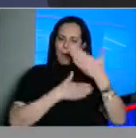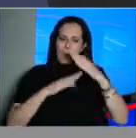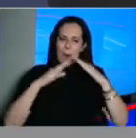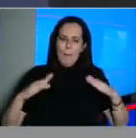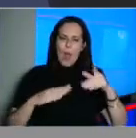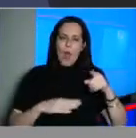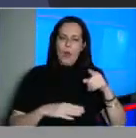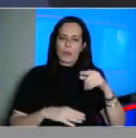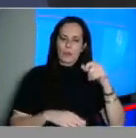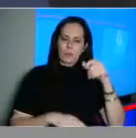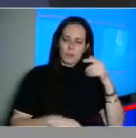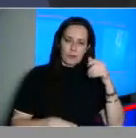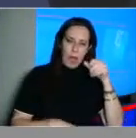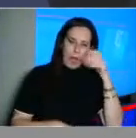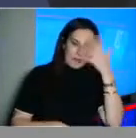שהחברה שלנו נראית היום?